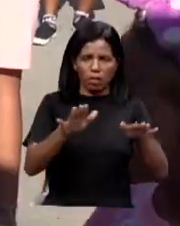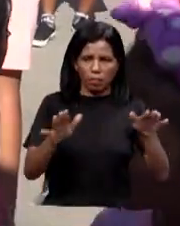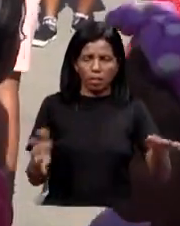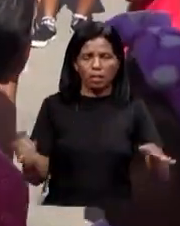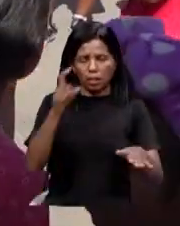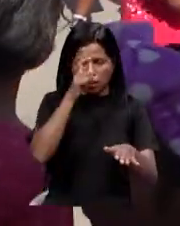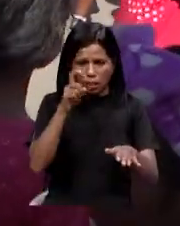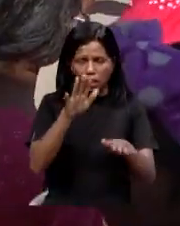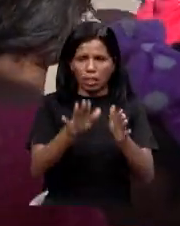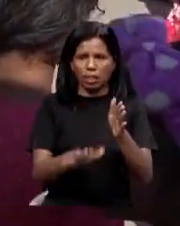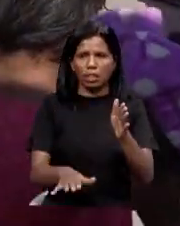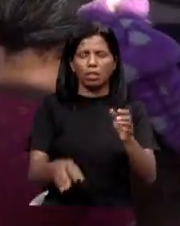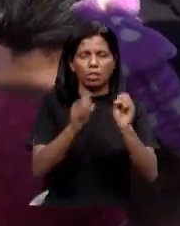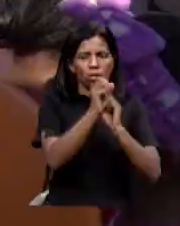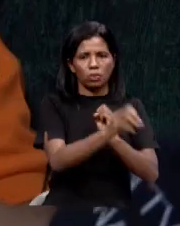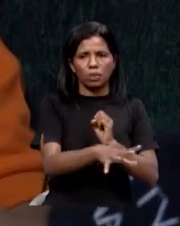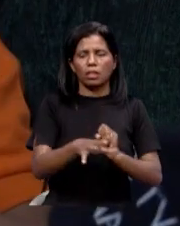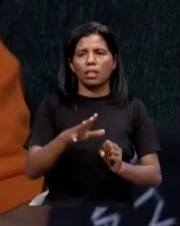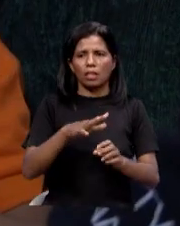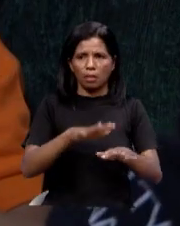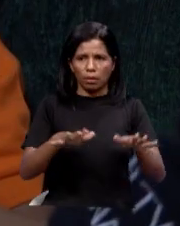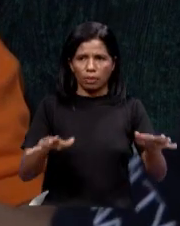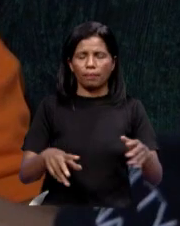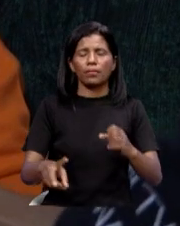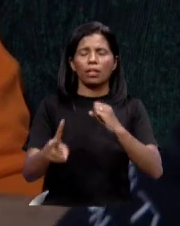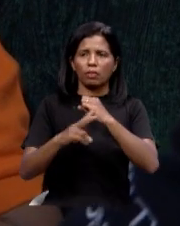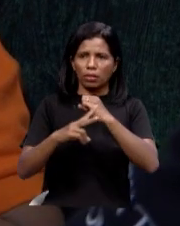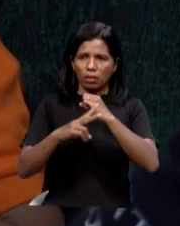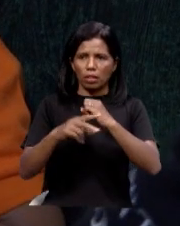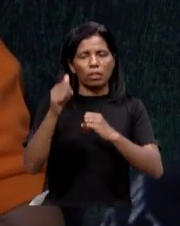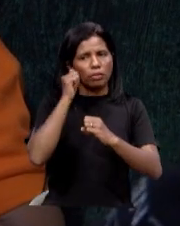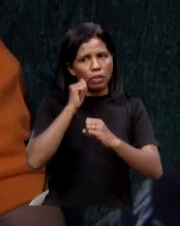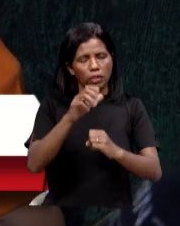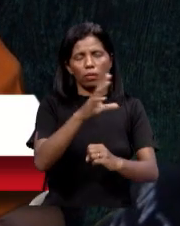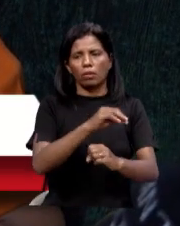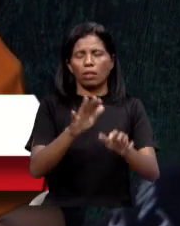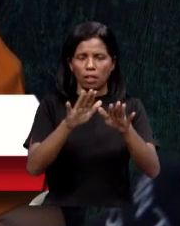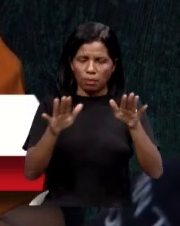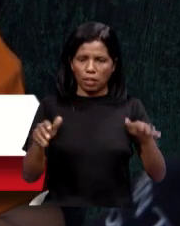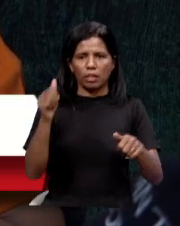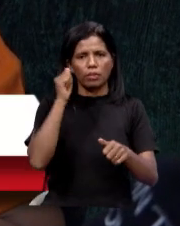minoridade, inclui abandona labarik. No vítima mak feto no labarik feto.